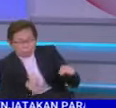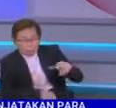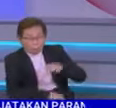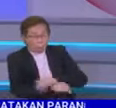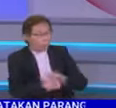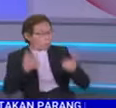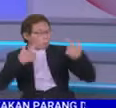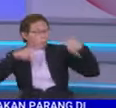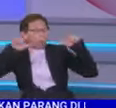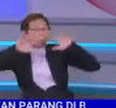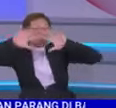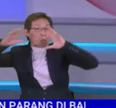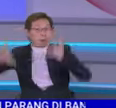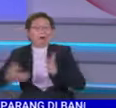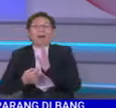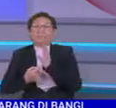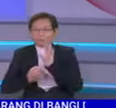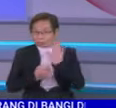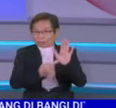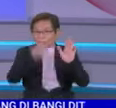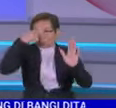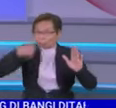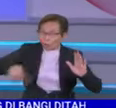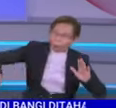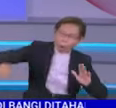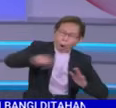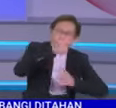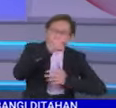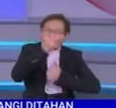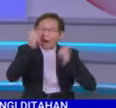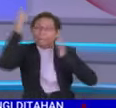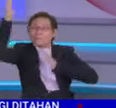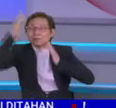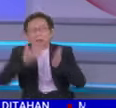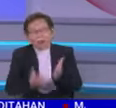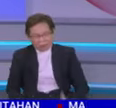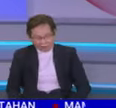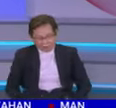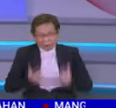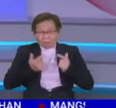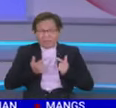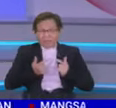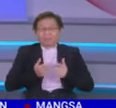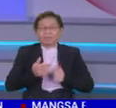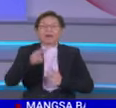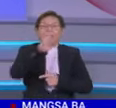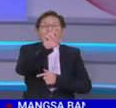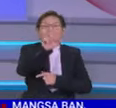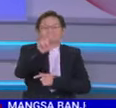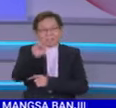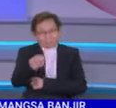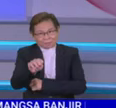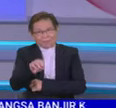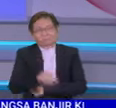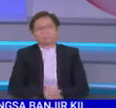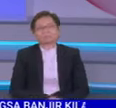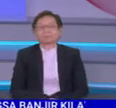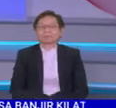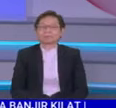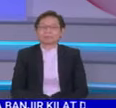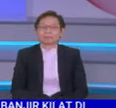di dunia itu pastinya akan disajikan kepada seluruh peminat di Malaysia secara langsung oleh Radio Televisyen Malaysia